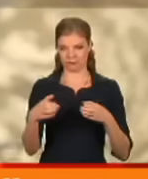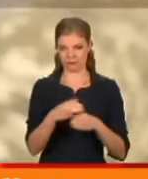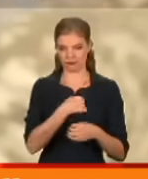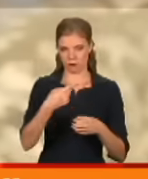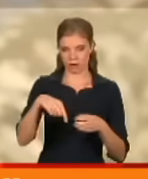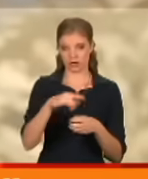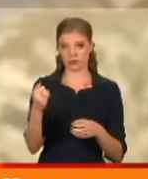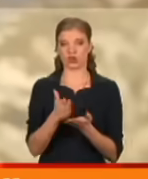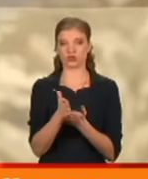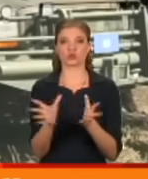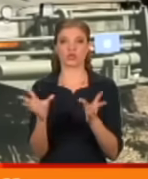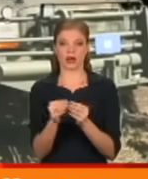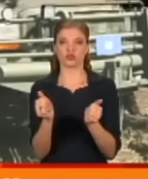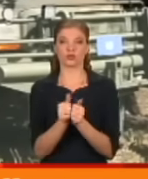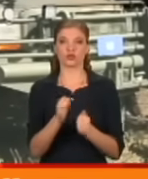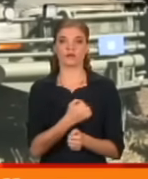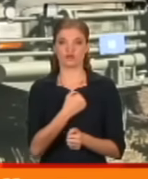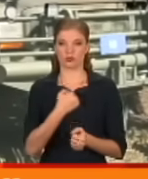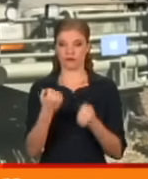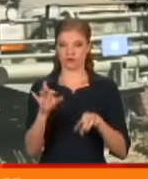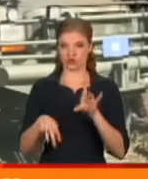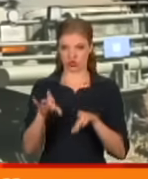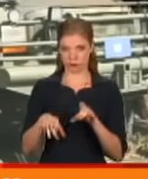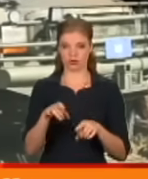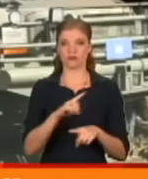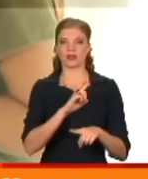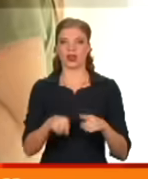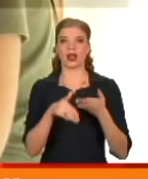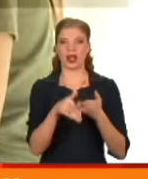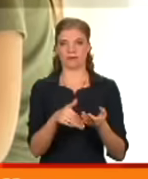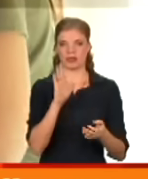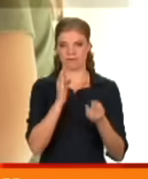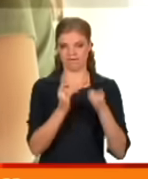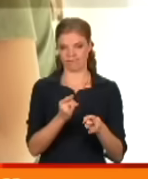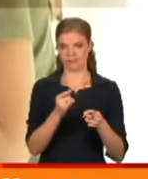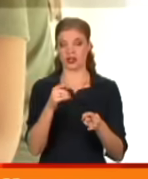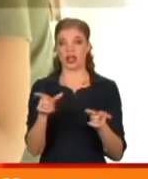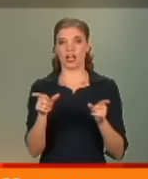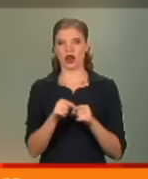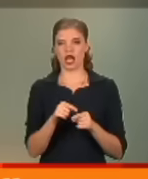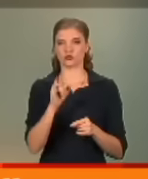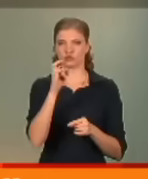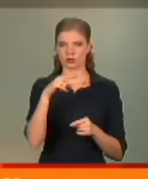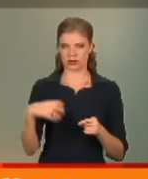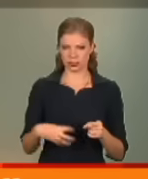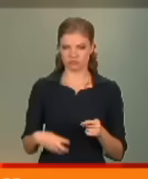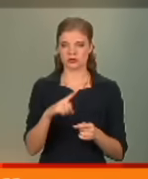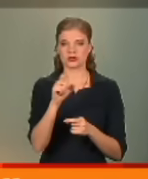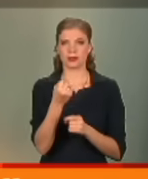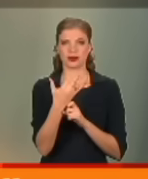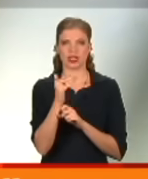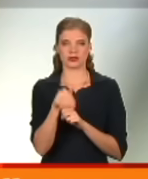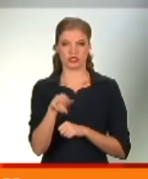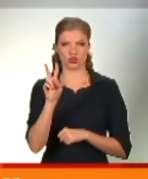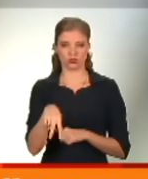вони служать разом. Поруч із військовим джипом Дмитра – реанімобіль Аліни. Із власним УЗД-апаратом за 15 тисяч